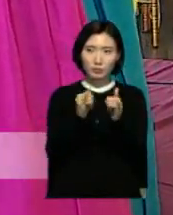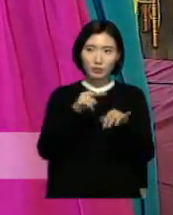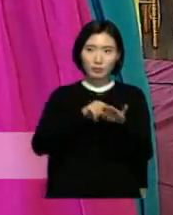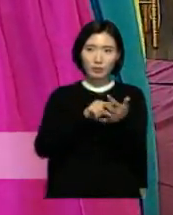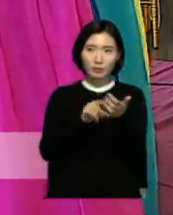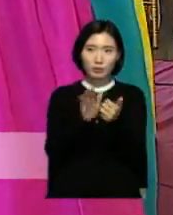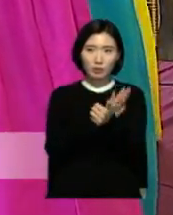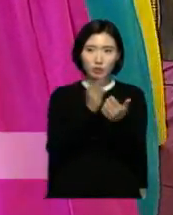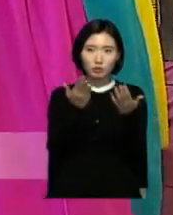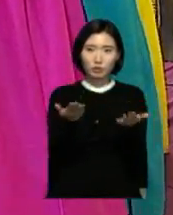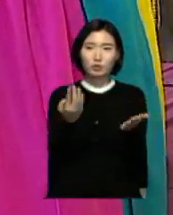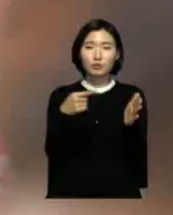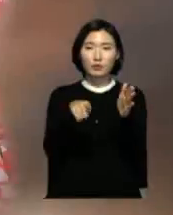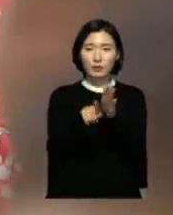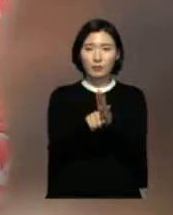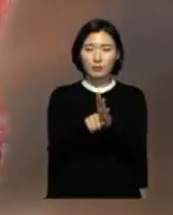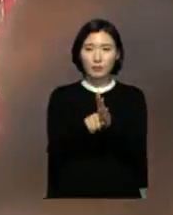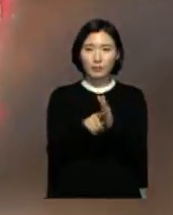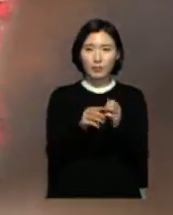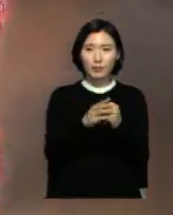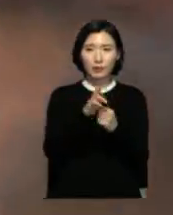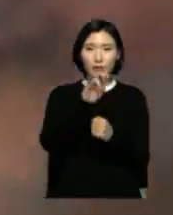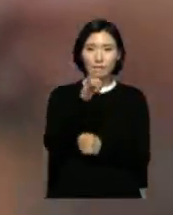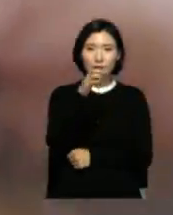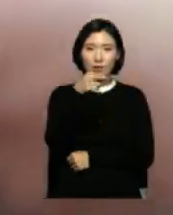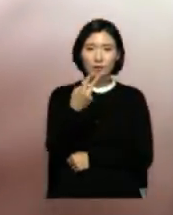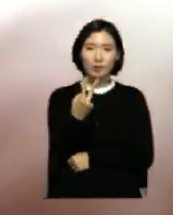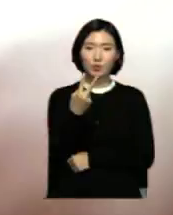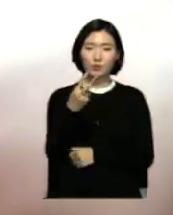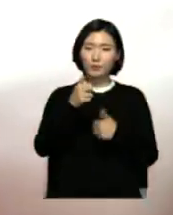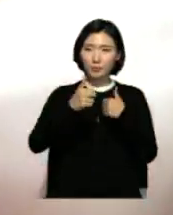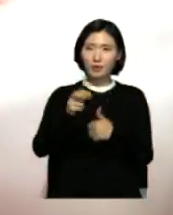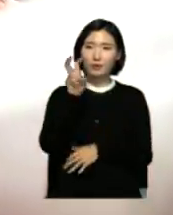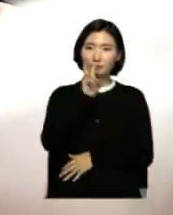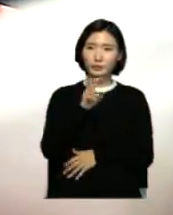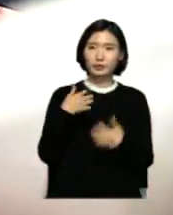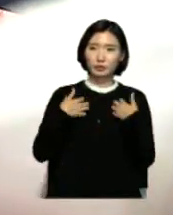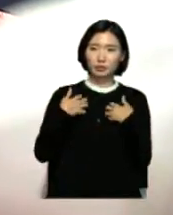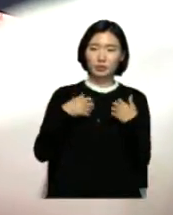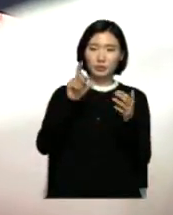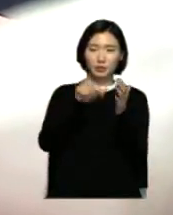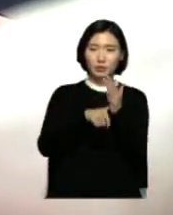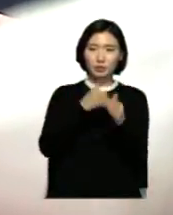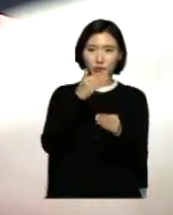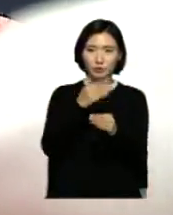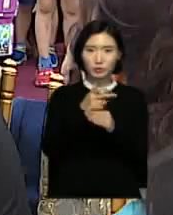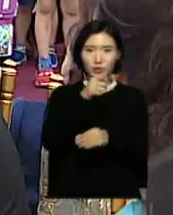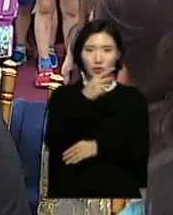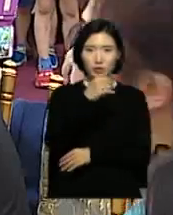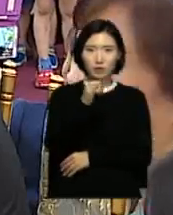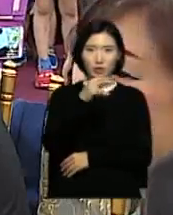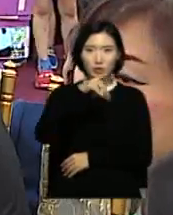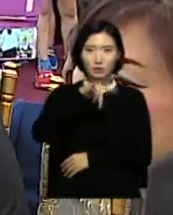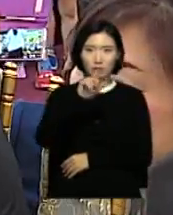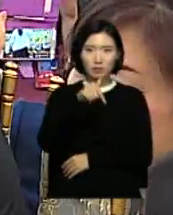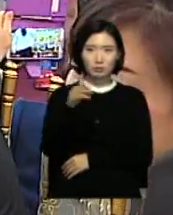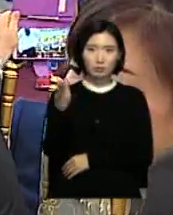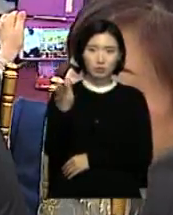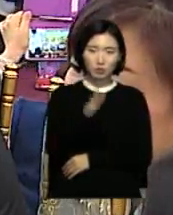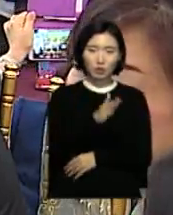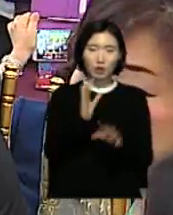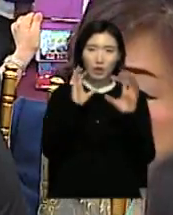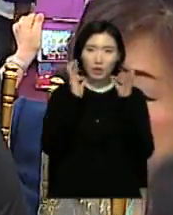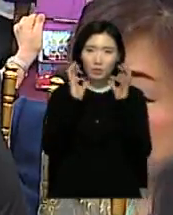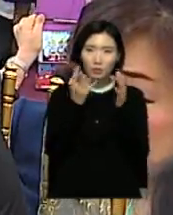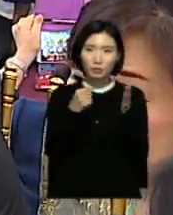달래주기 위한 자리입니다. 민요를 따라 부르며 즐거운 시간을 보내는 어르신들. 클래식 공연부터 민요 공연,